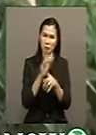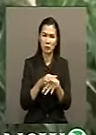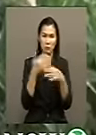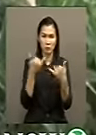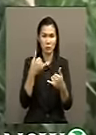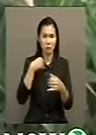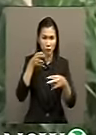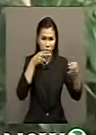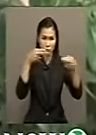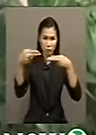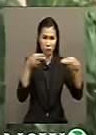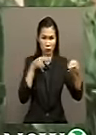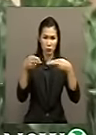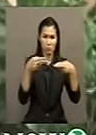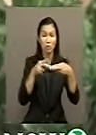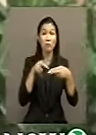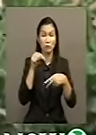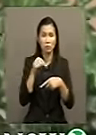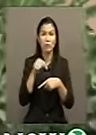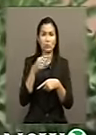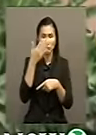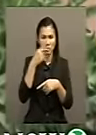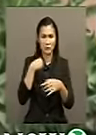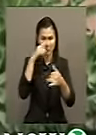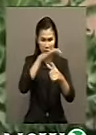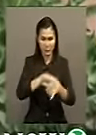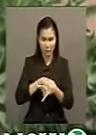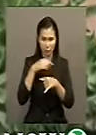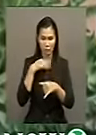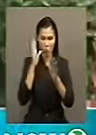รวจสอบกล้องวงจรปิดบริเวณที่เกิดเหตุเพื่อที่จะนำตัวคนร้ายมาดำเนินคดีโดยเร็วครับ